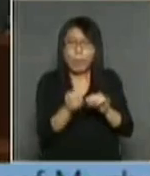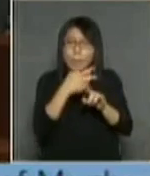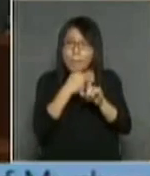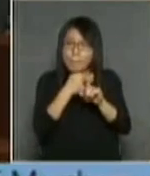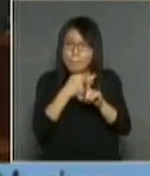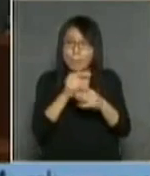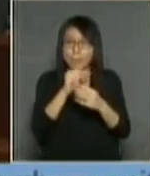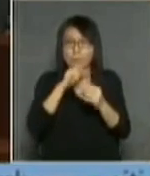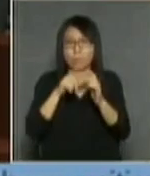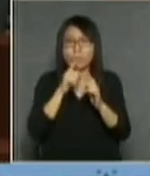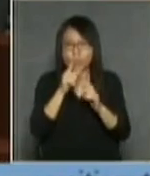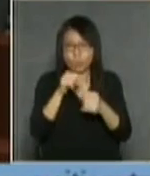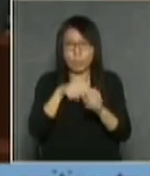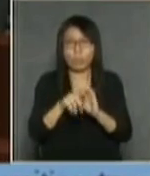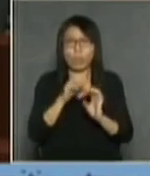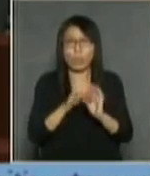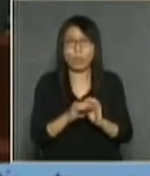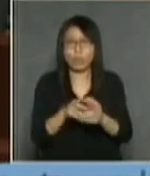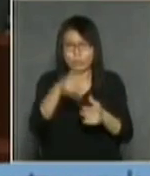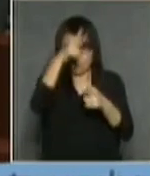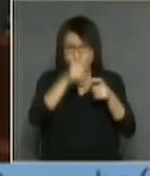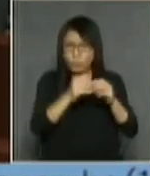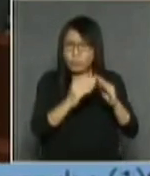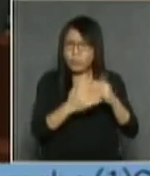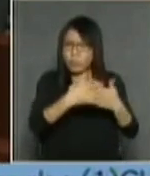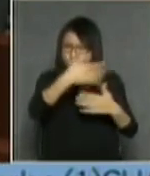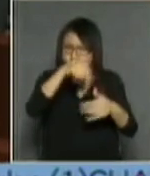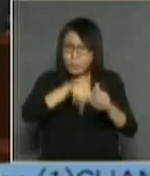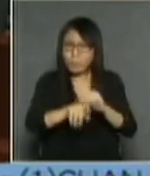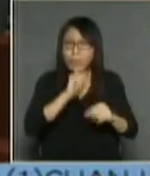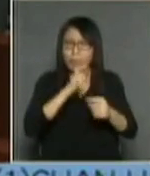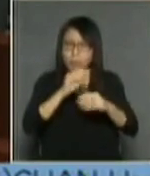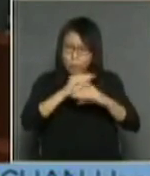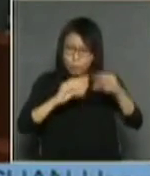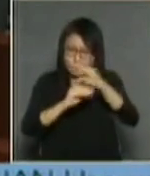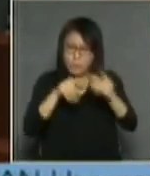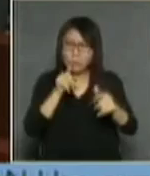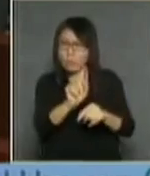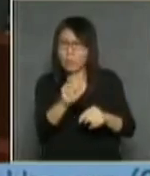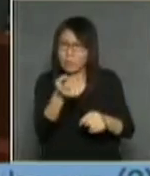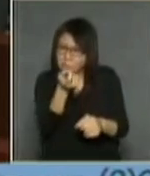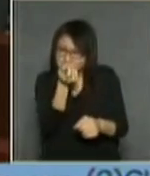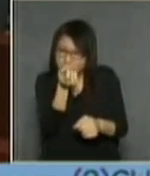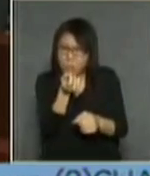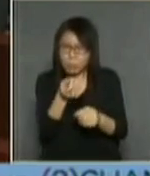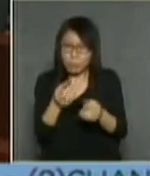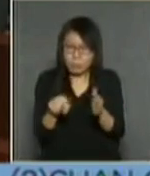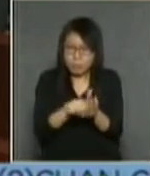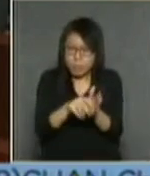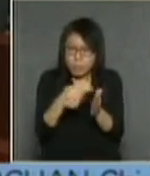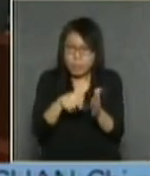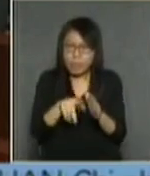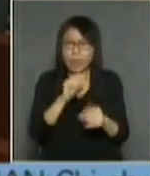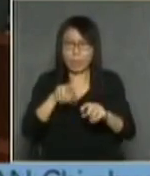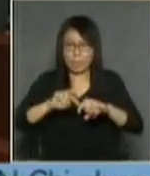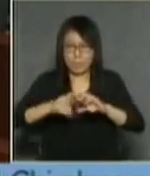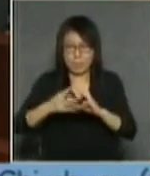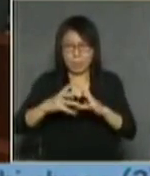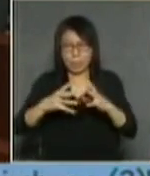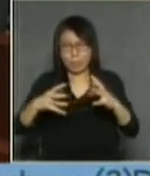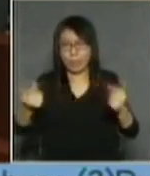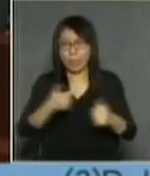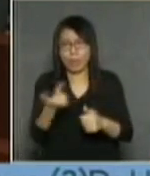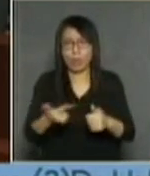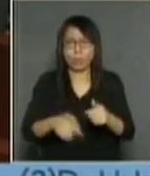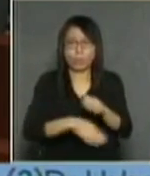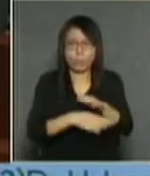工程当中一件小小的巷料配件，为何可以酿成今日的轩然大波，令到三万户的家